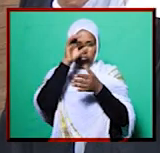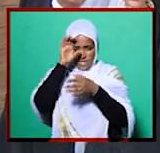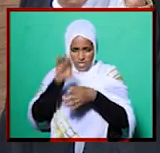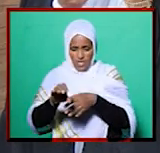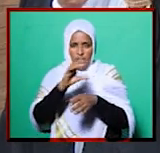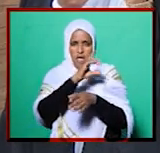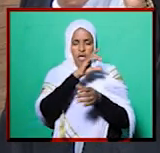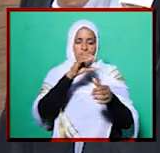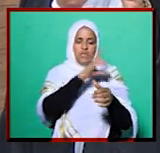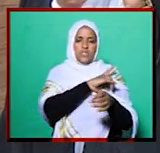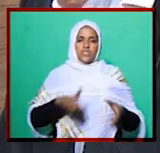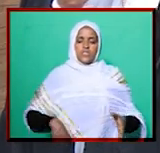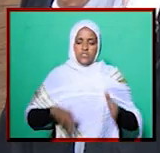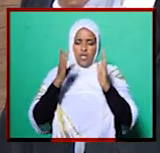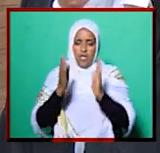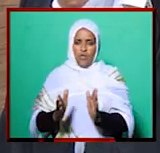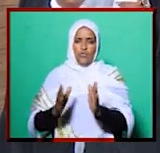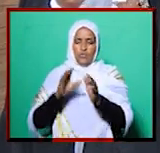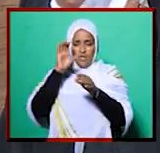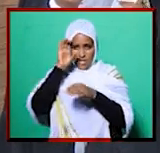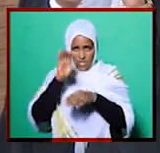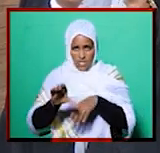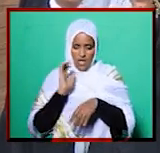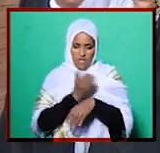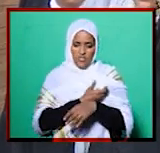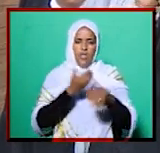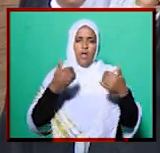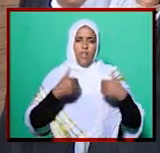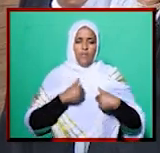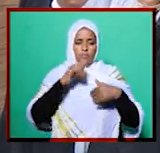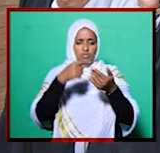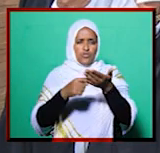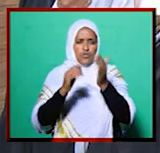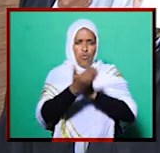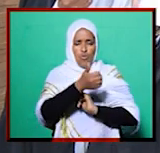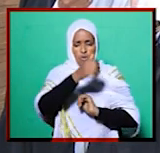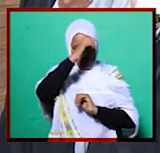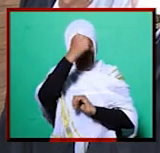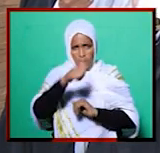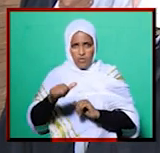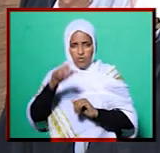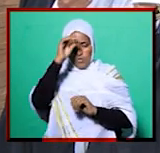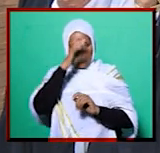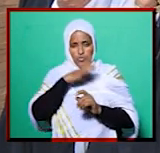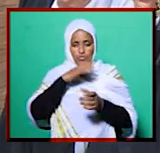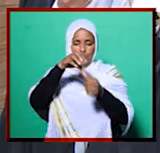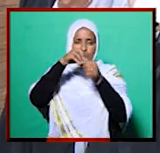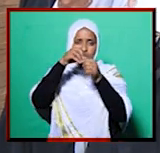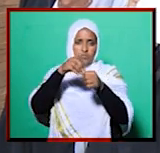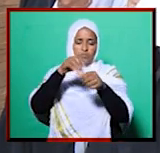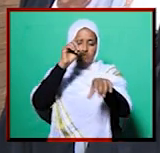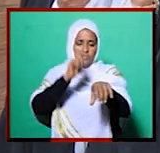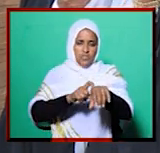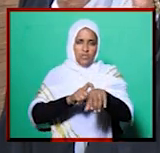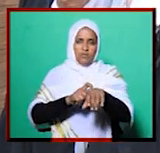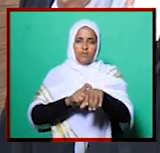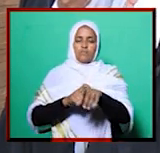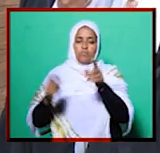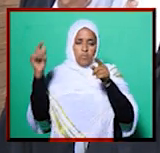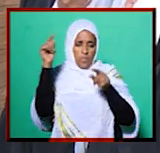መብትና ግዴታ ክርስቲያናዊ መብታችንና ክርስቲያናዊ ግዴታችን ያለበት ስለሆነ ማንኛውም ሰው ክርስትና